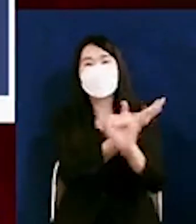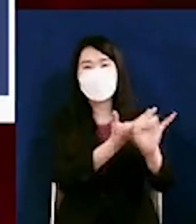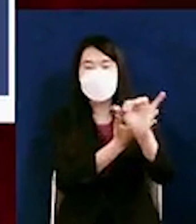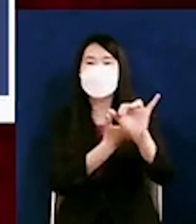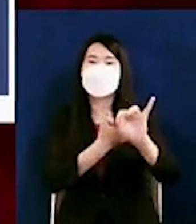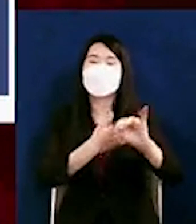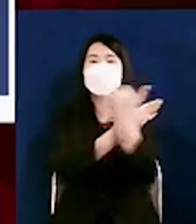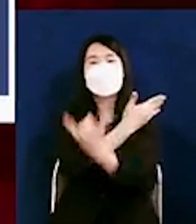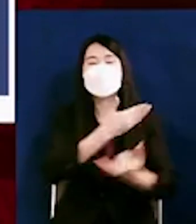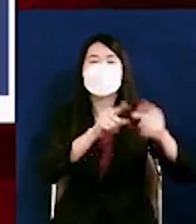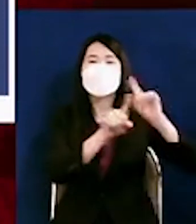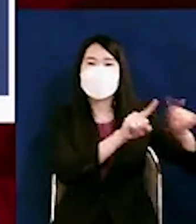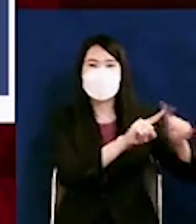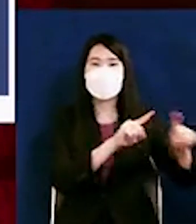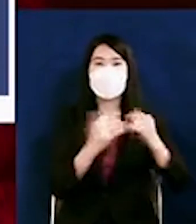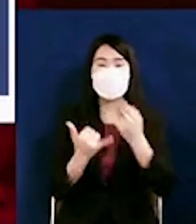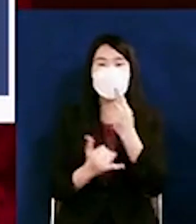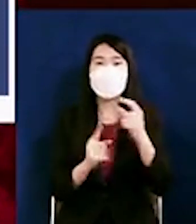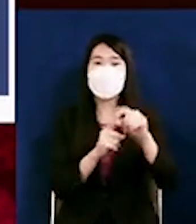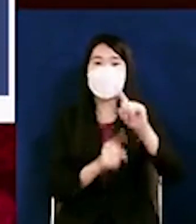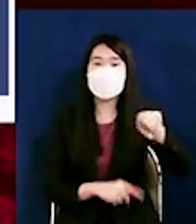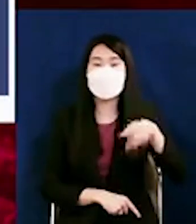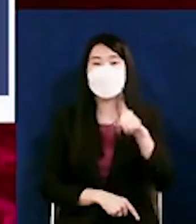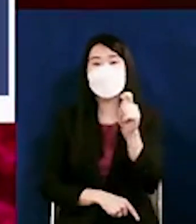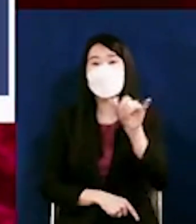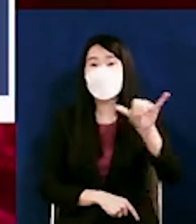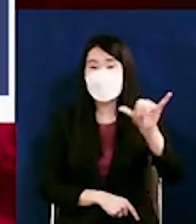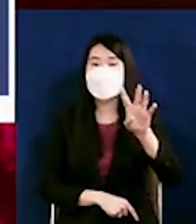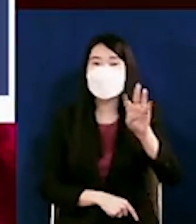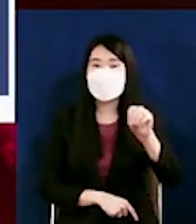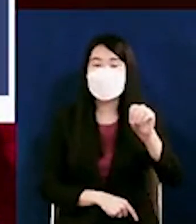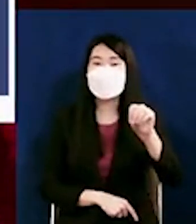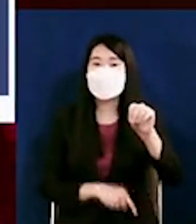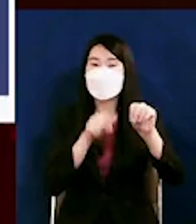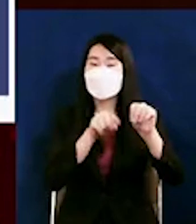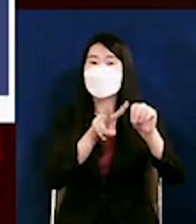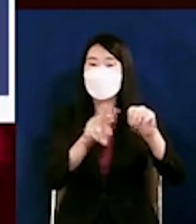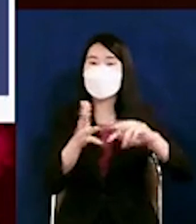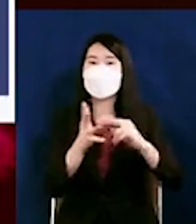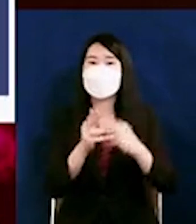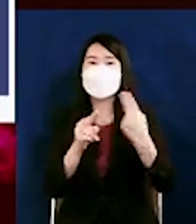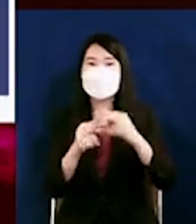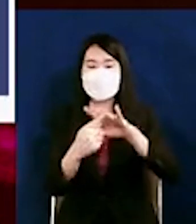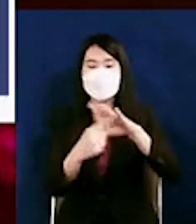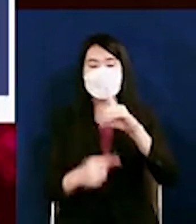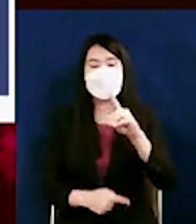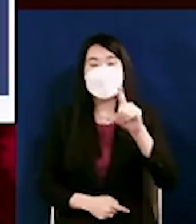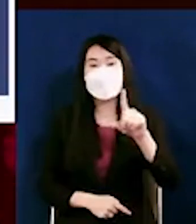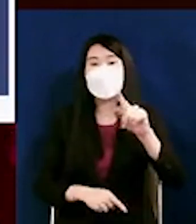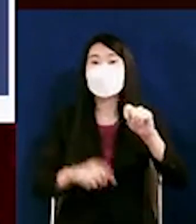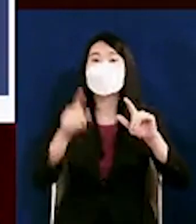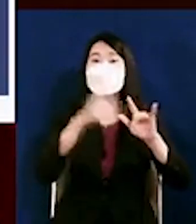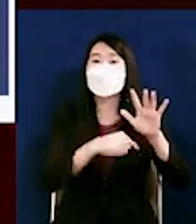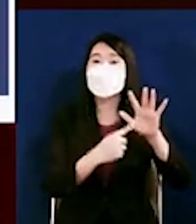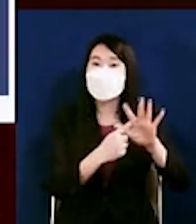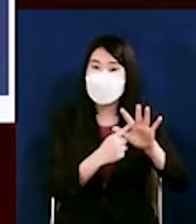ศเนี่ยนะครับ AY 4.2 เนี่ยคือเดลต้าแล้วก็มีการกลายพันธุ์ที่ตำแหน่ง Y14RH